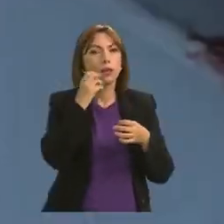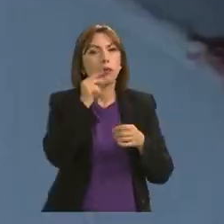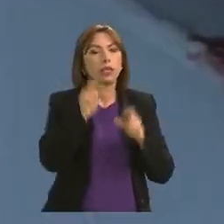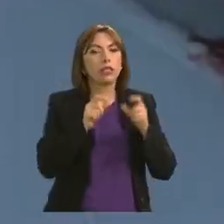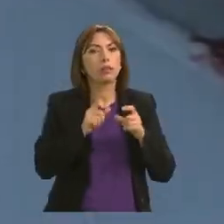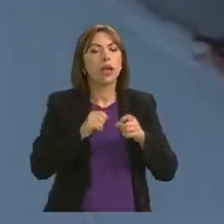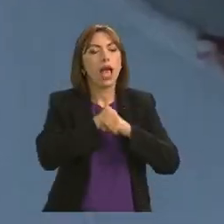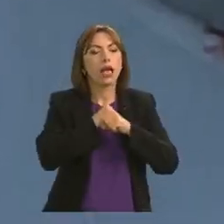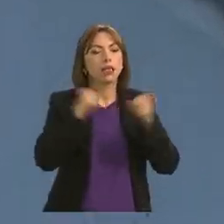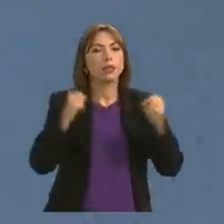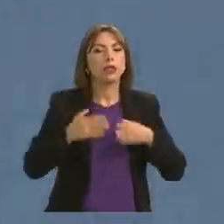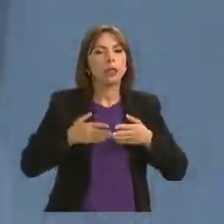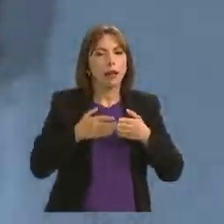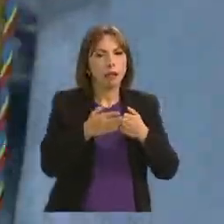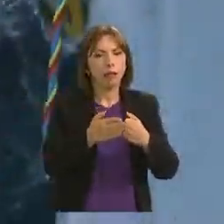explozivi navali.